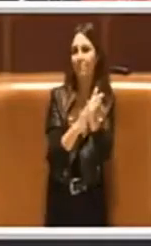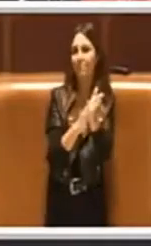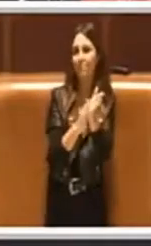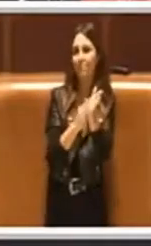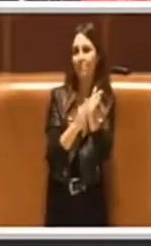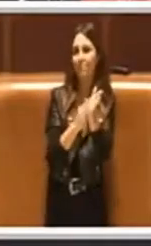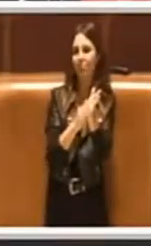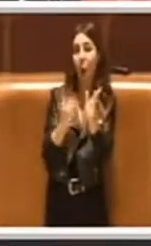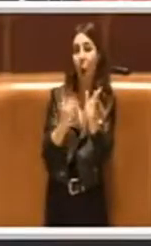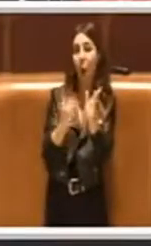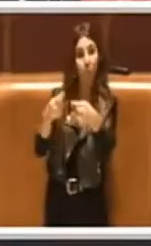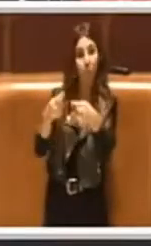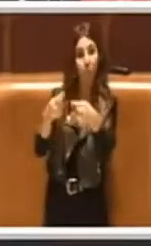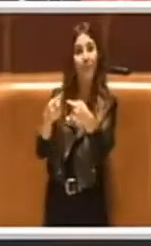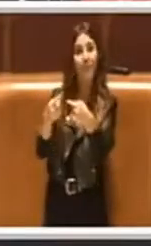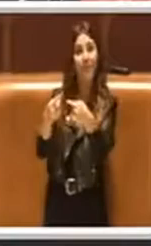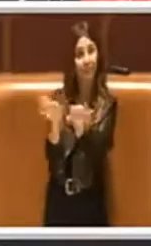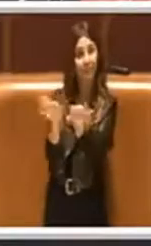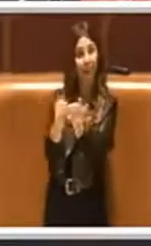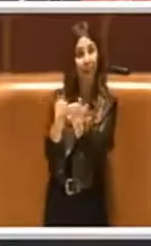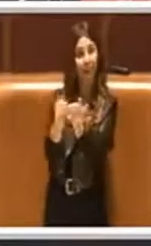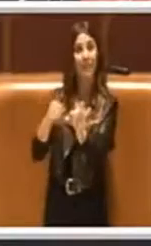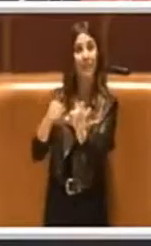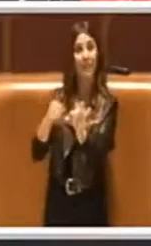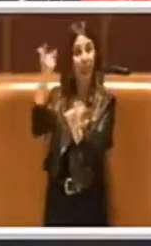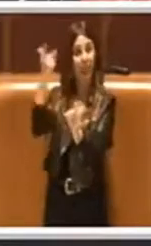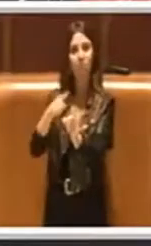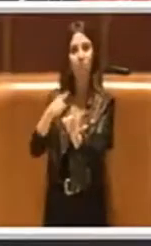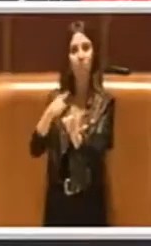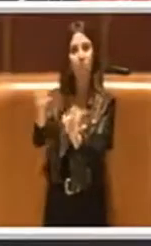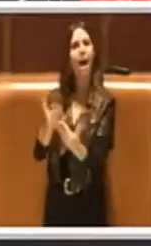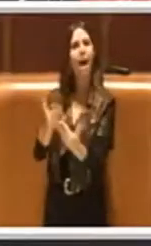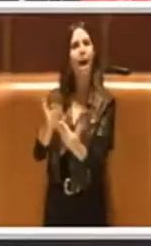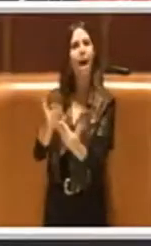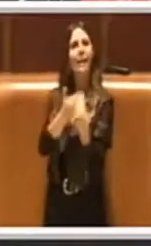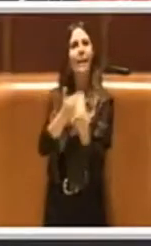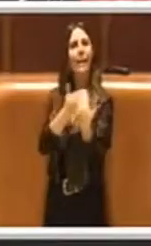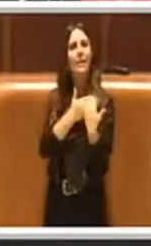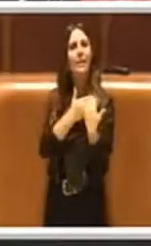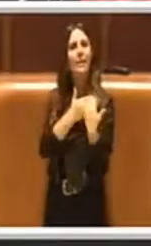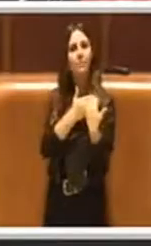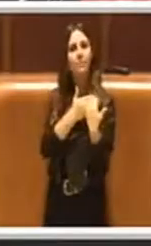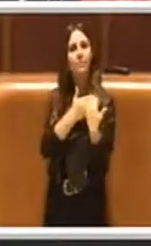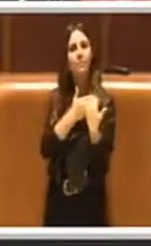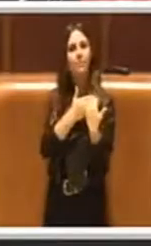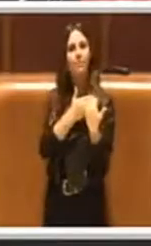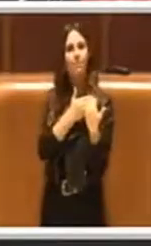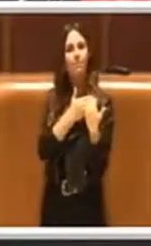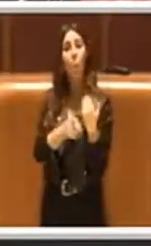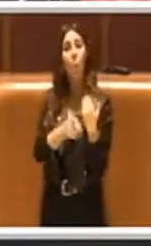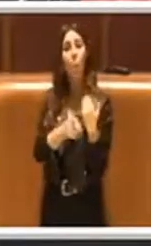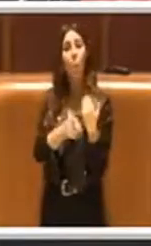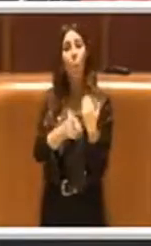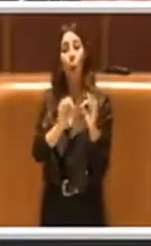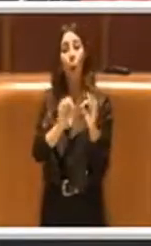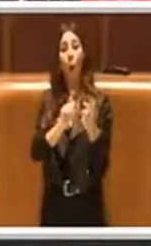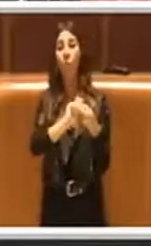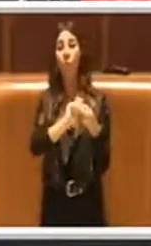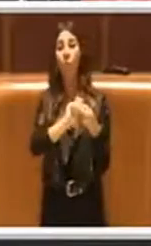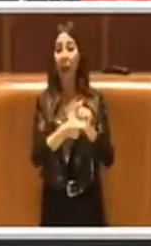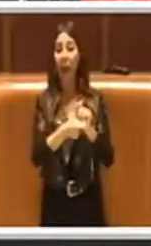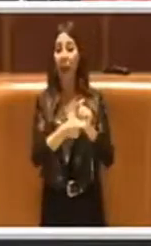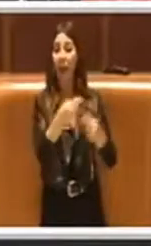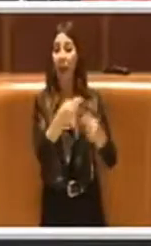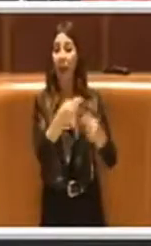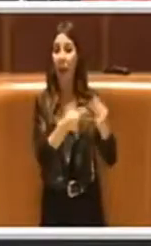quando hanno un atteggiamento responsabile e in questo caso nella in questa variazione di